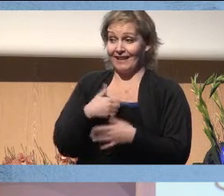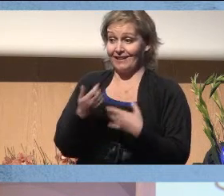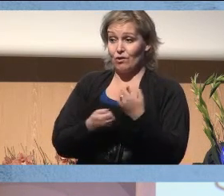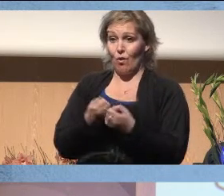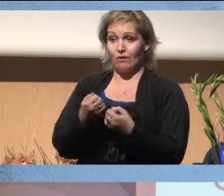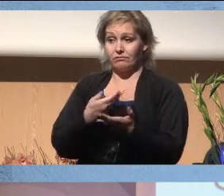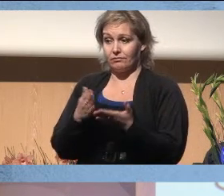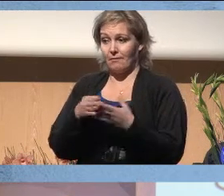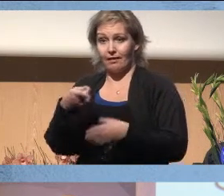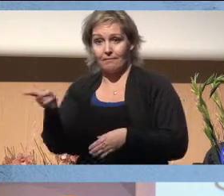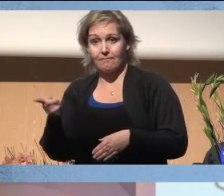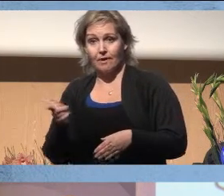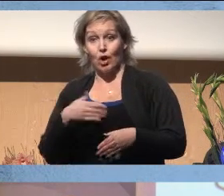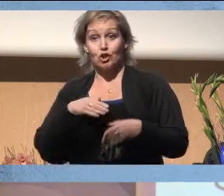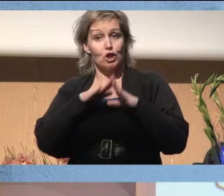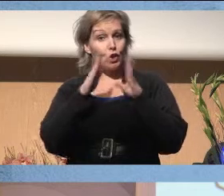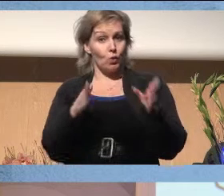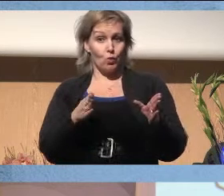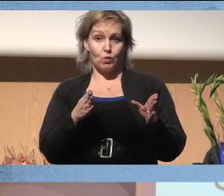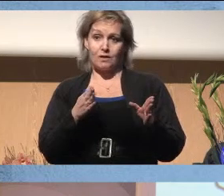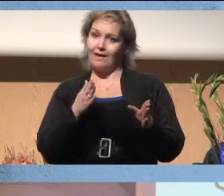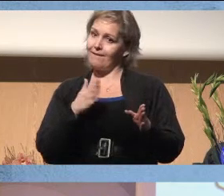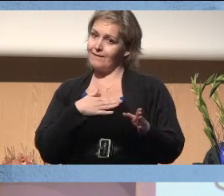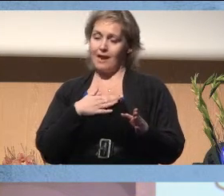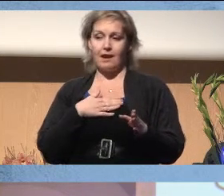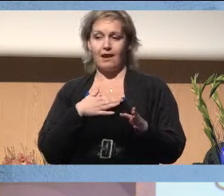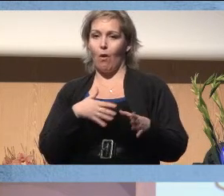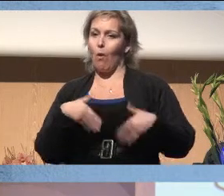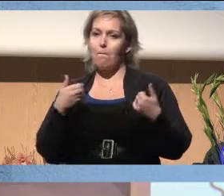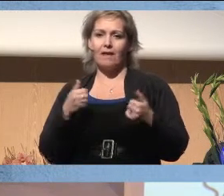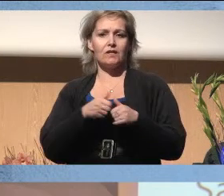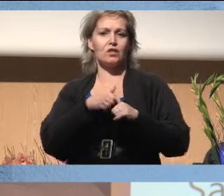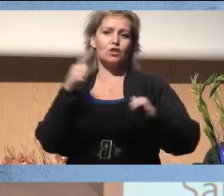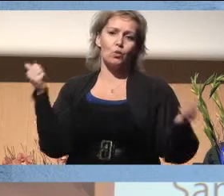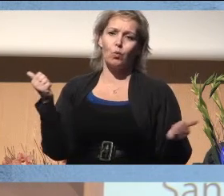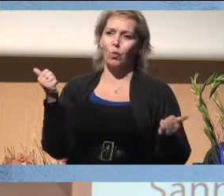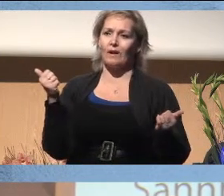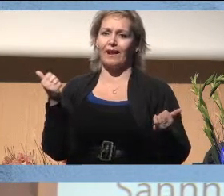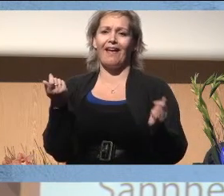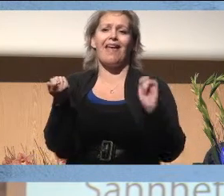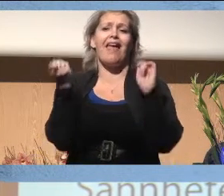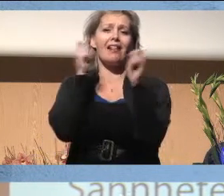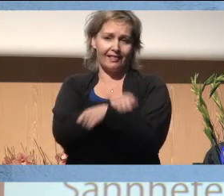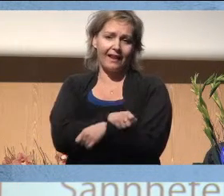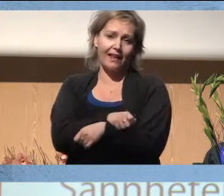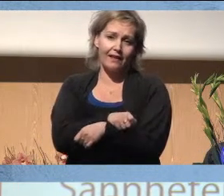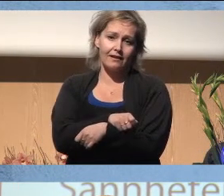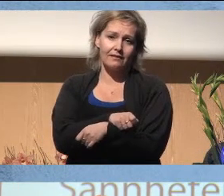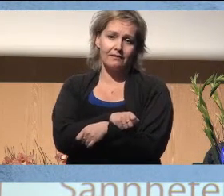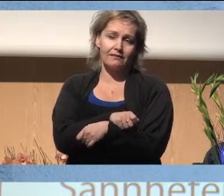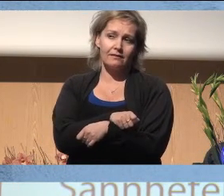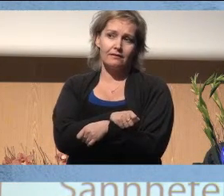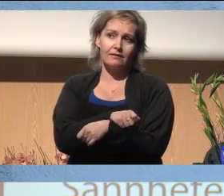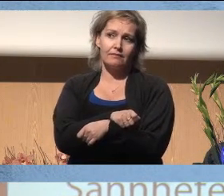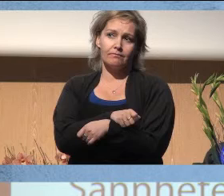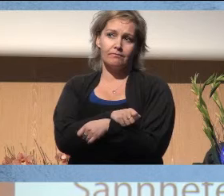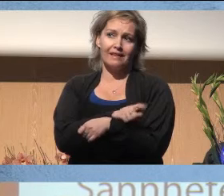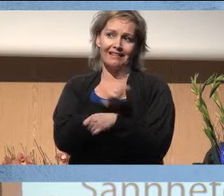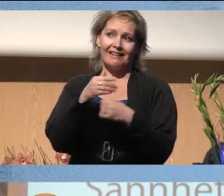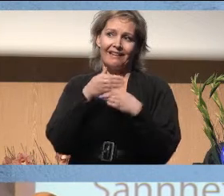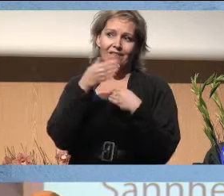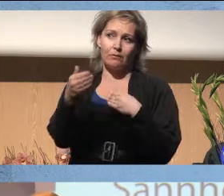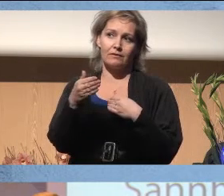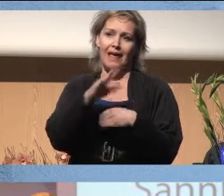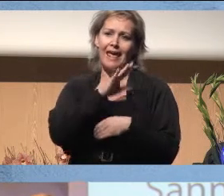gjør det. Og sykehusene kommer til å stå ovenfor store endringer i tiden fremover.